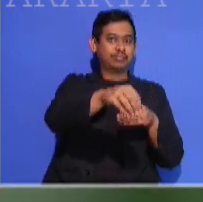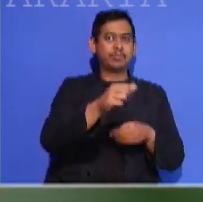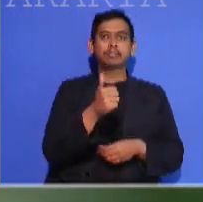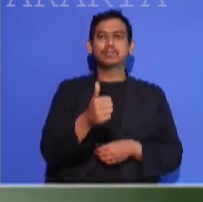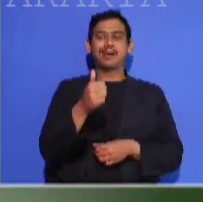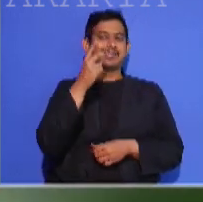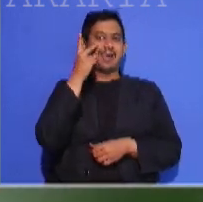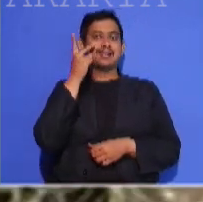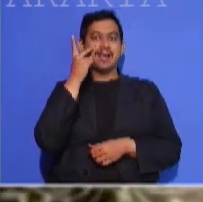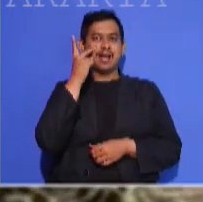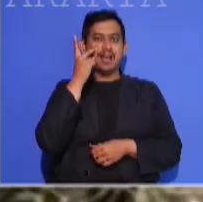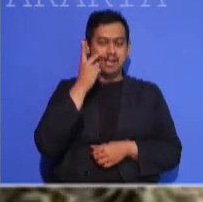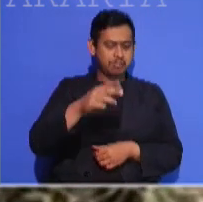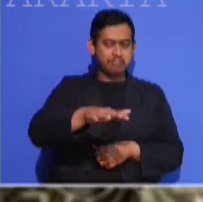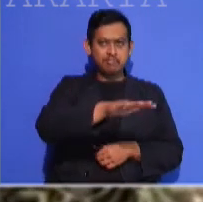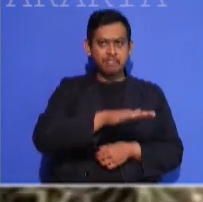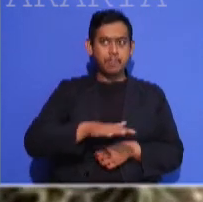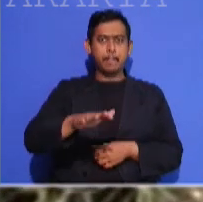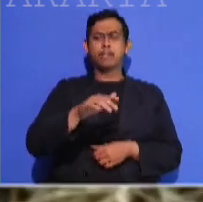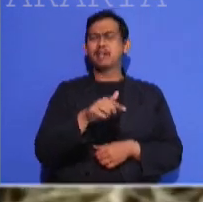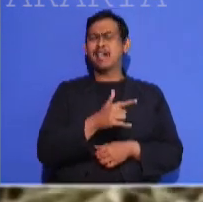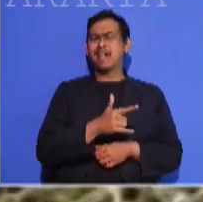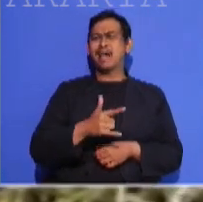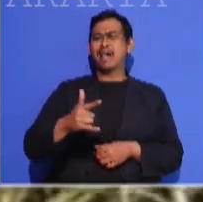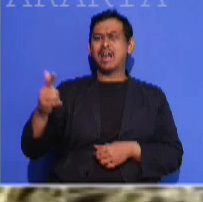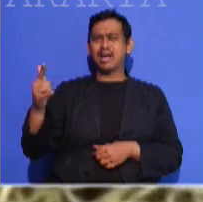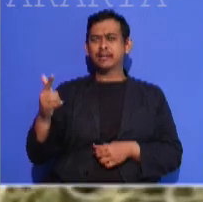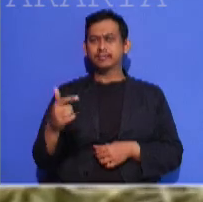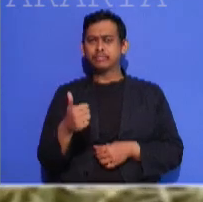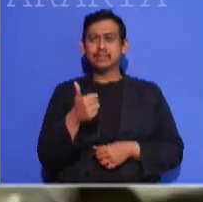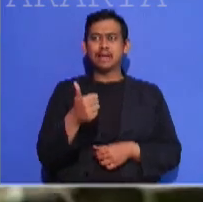njagi lestantuning lingkungan, kridha menika ugi dados salah setunggaling srana